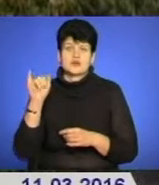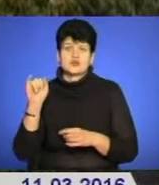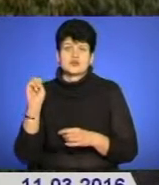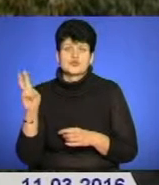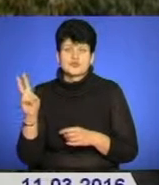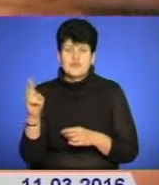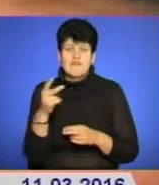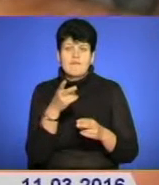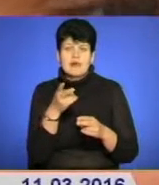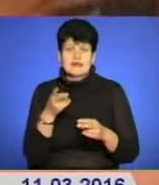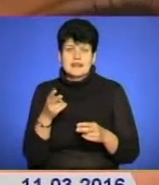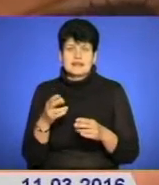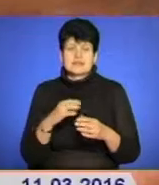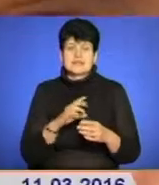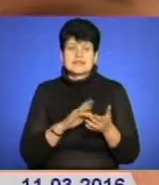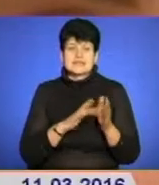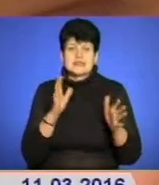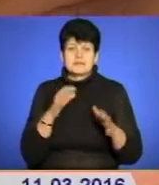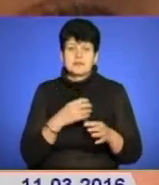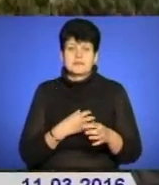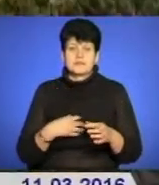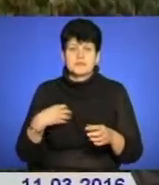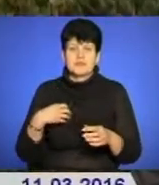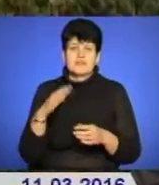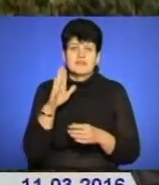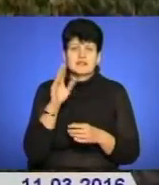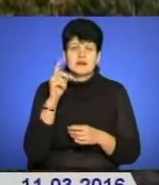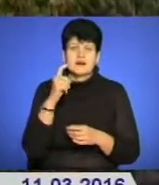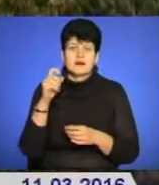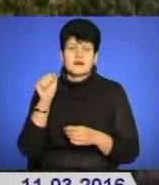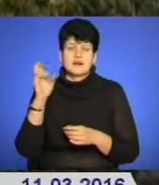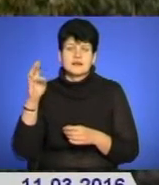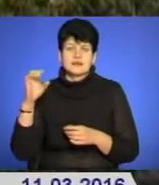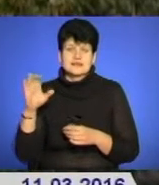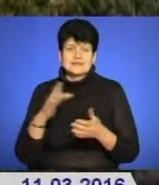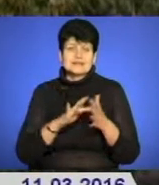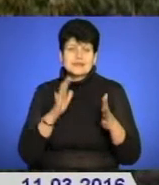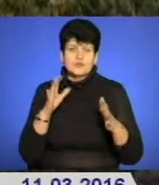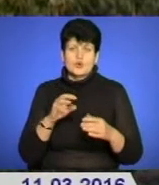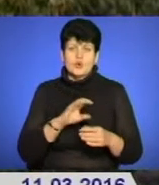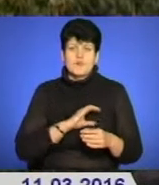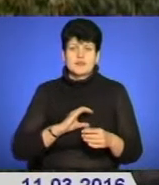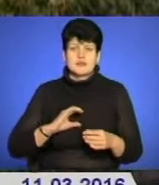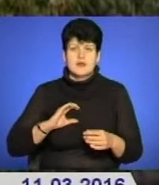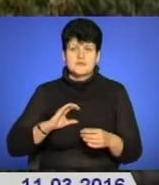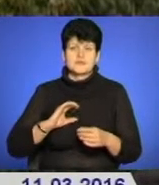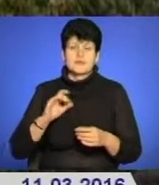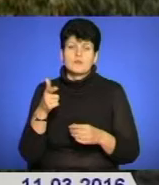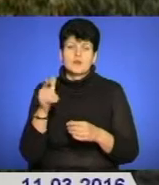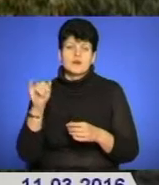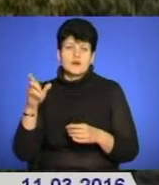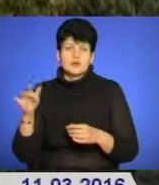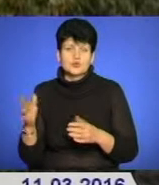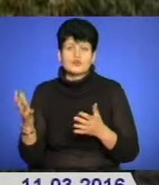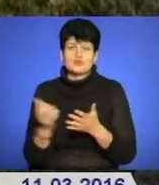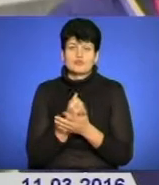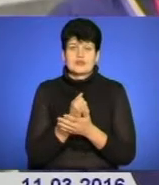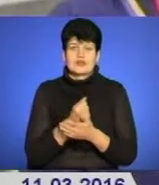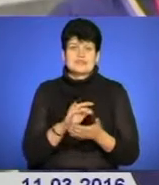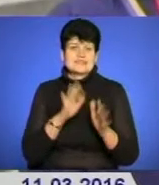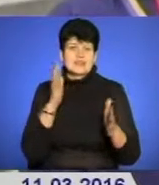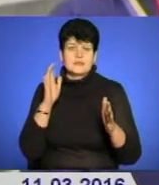чемпіонаті. Також в нас було одна срібло, Лера Сторожук також брала перший раз участь в